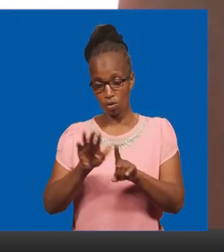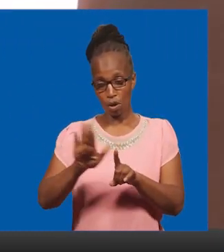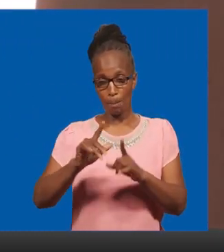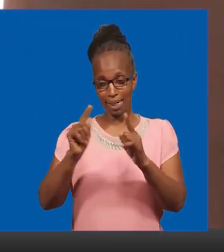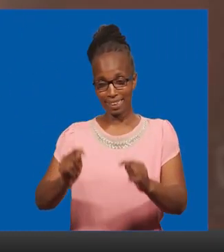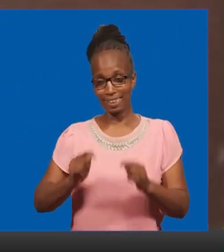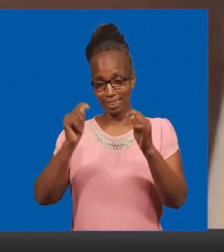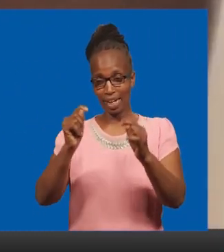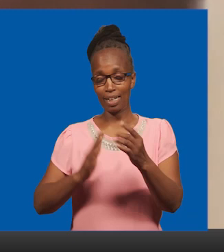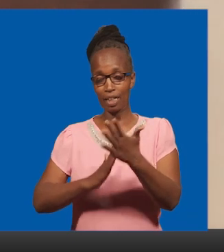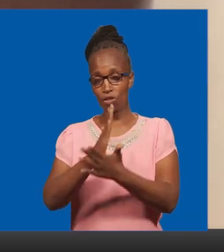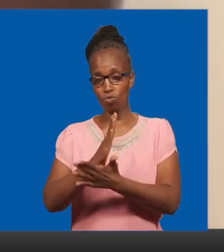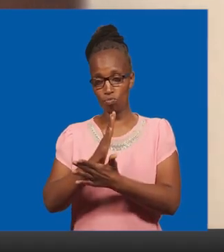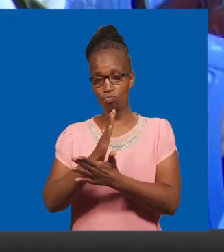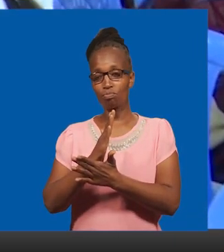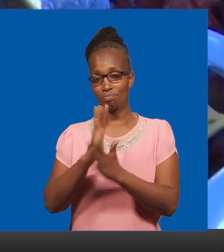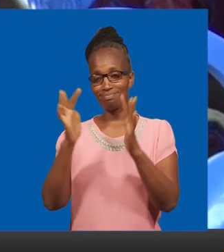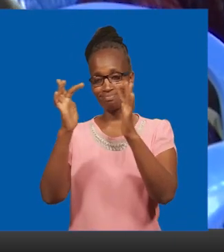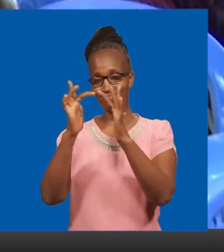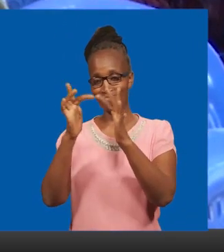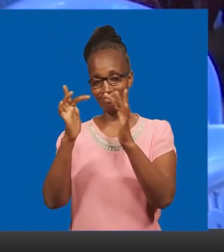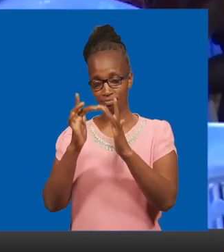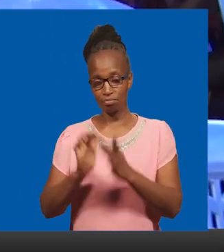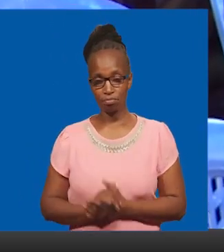biashara na talanta kupitia mtandao.